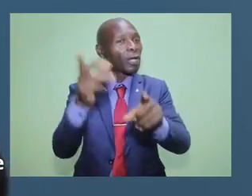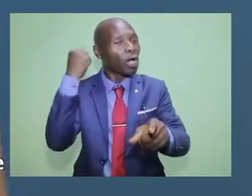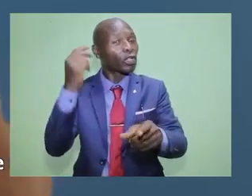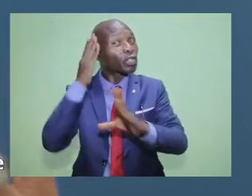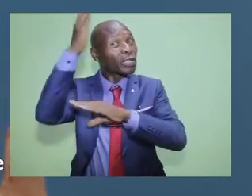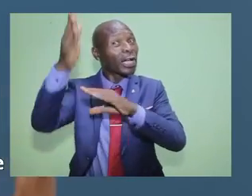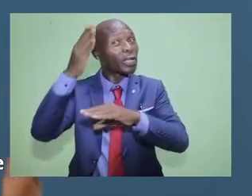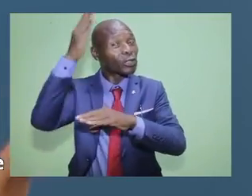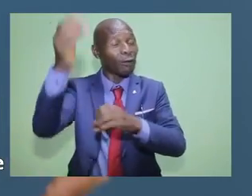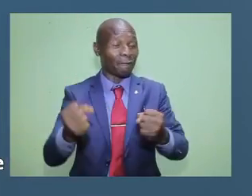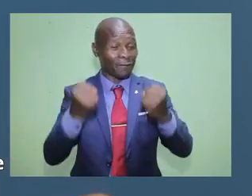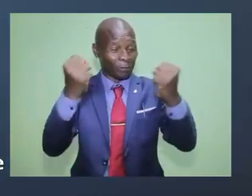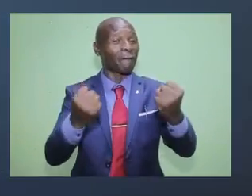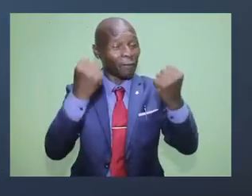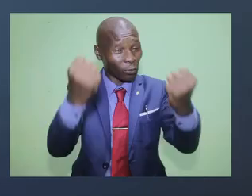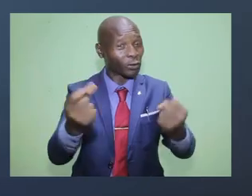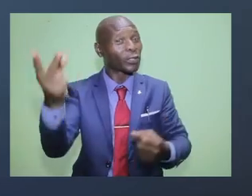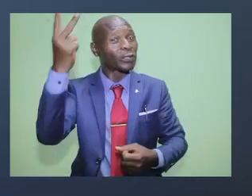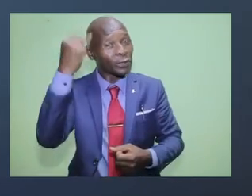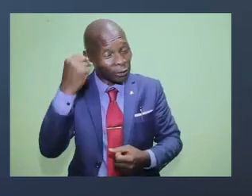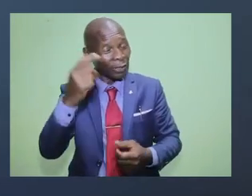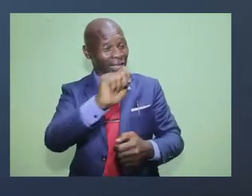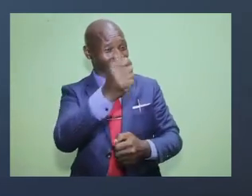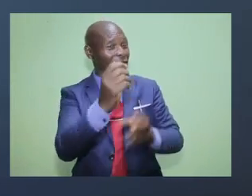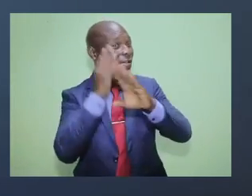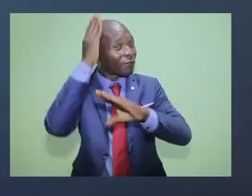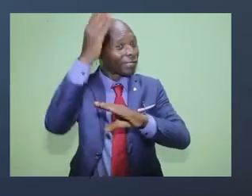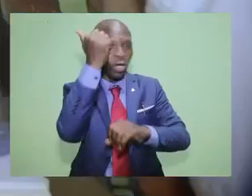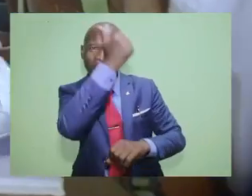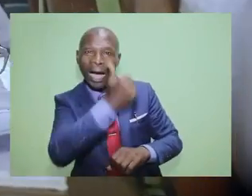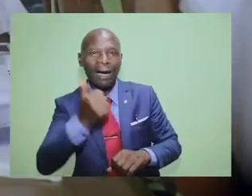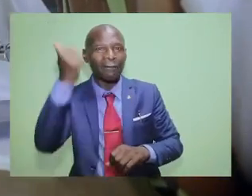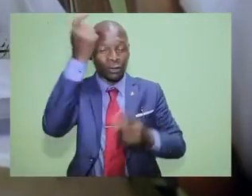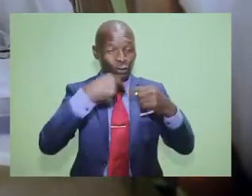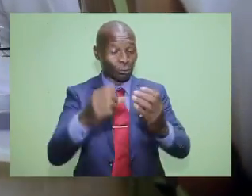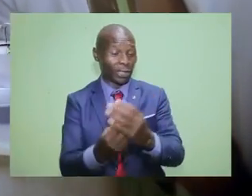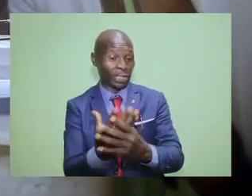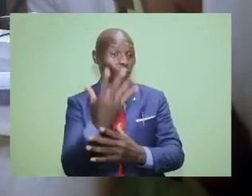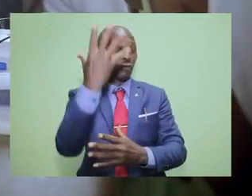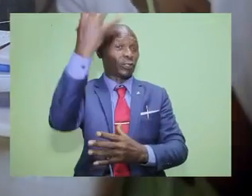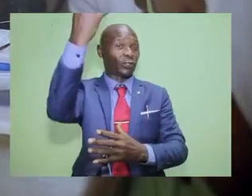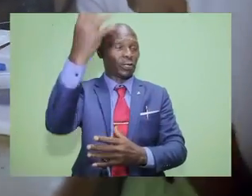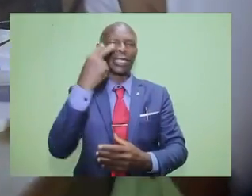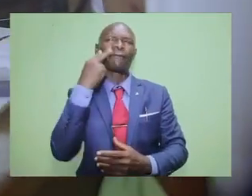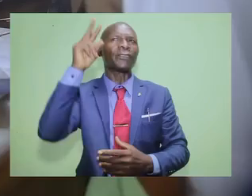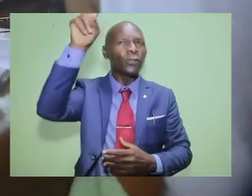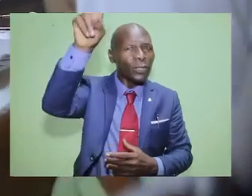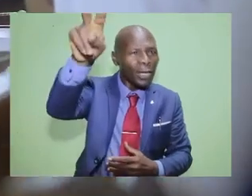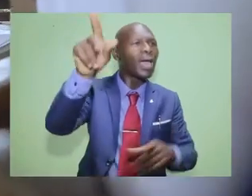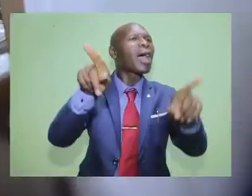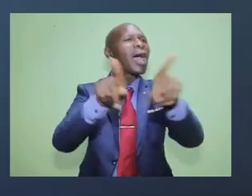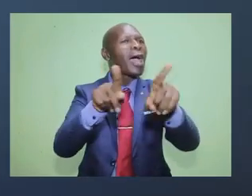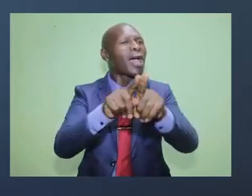En tant que génération vibrante et dynamique qui détient la clé de l'avenir de l'Afrique, nous sommes les innovateurs, les